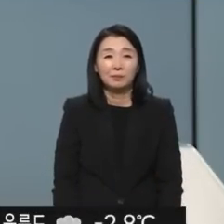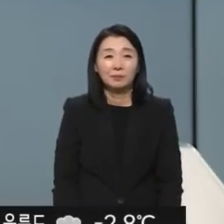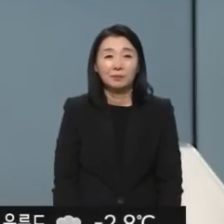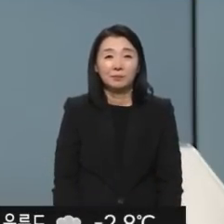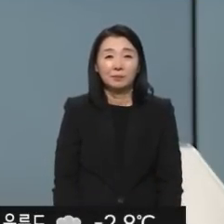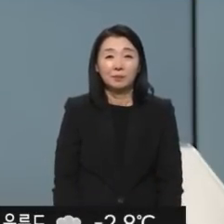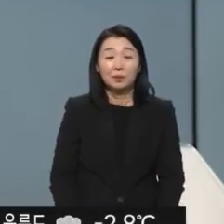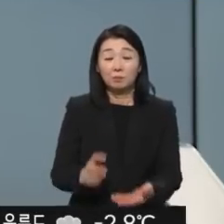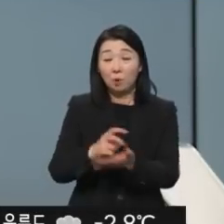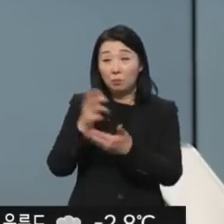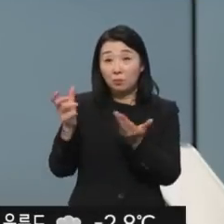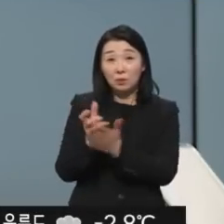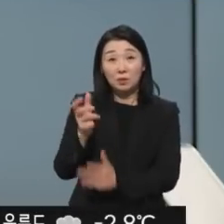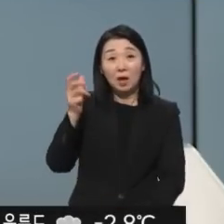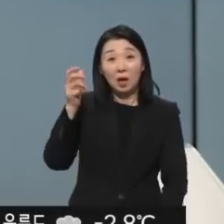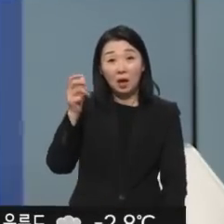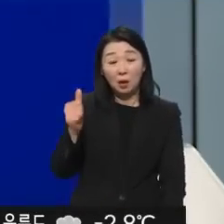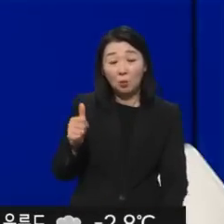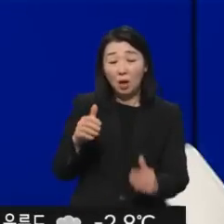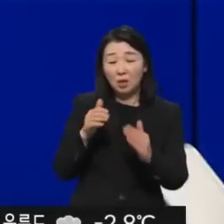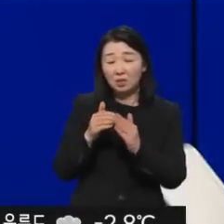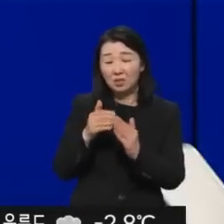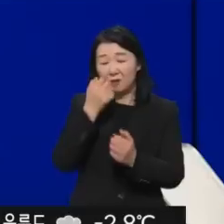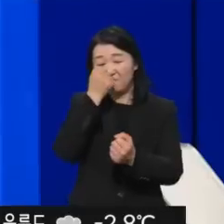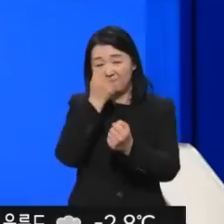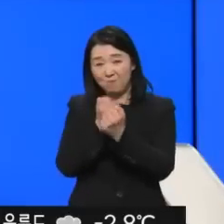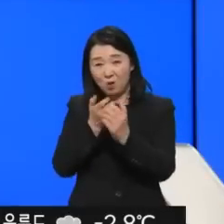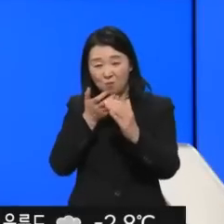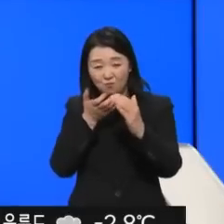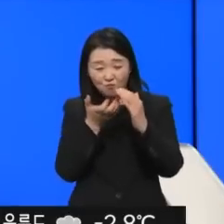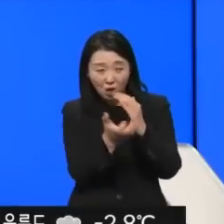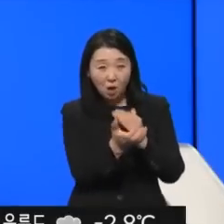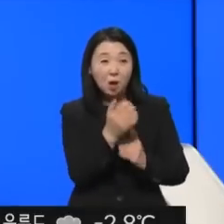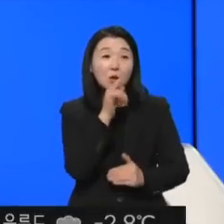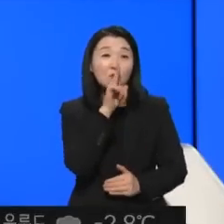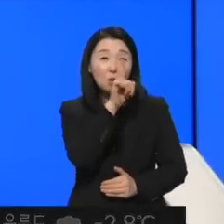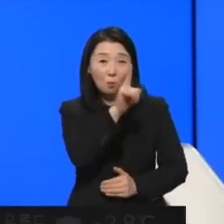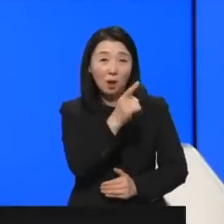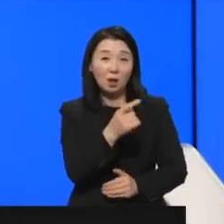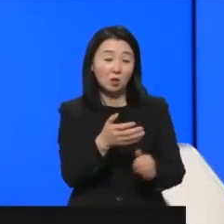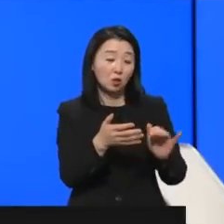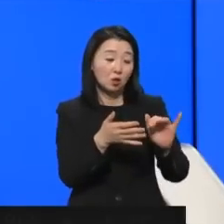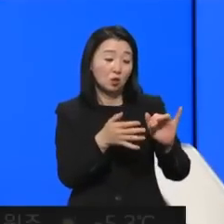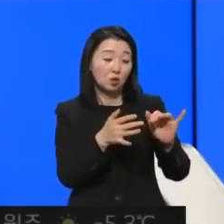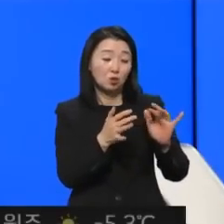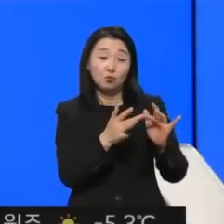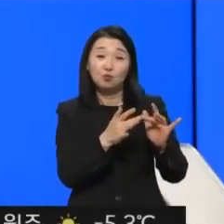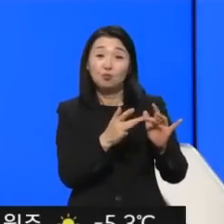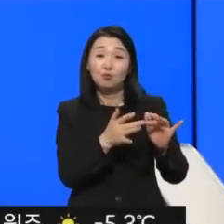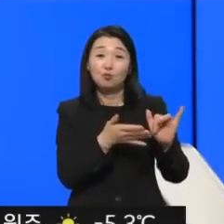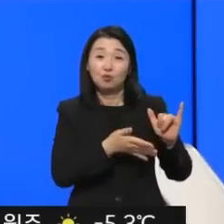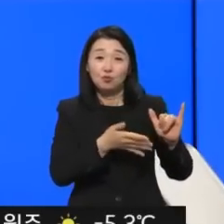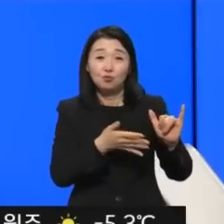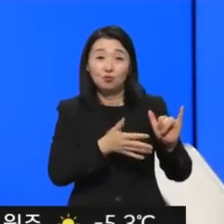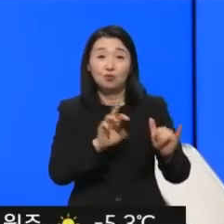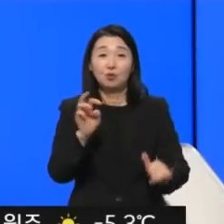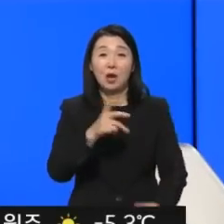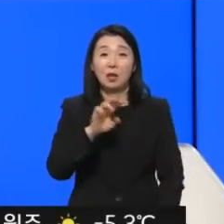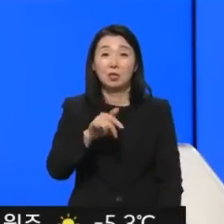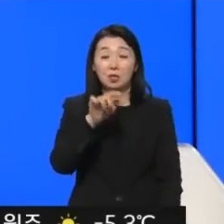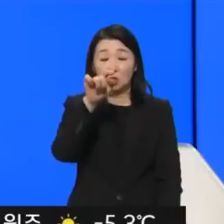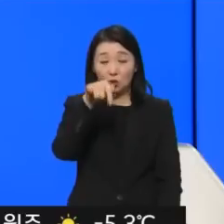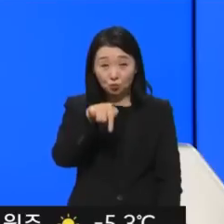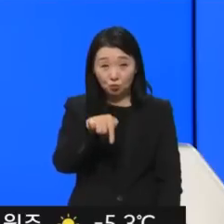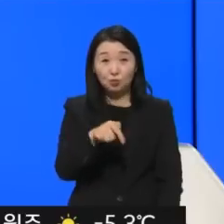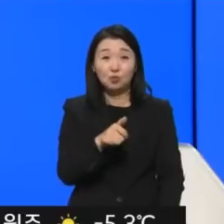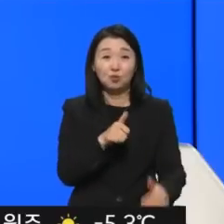자, 한동훈 법무장관의 주거지를 무단 침입한 혐의로 고발당했던 유튜브 매체 더탐사의 강진구 공동대표가